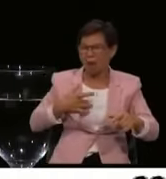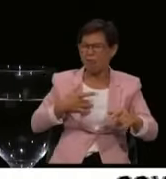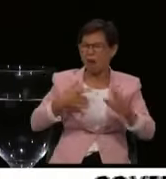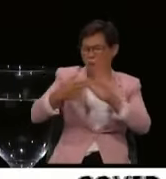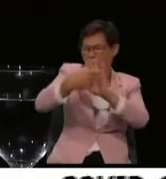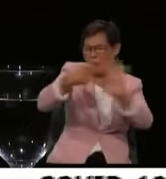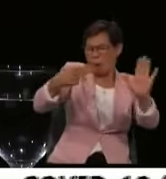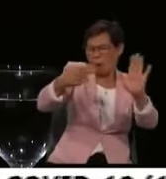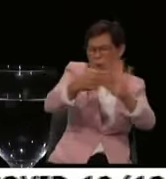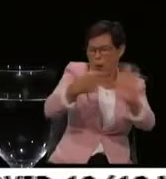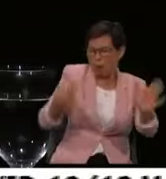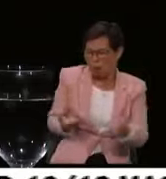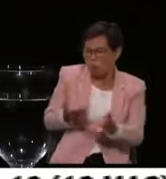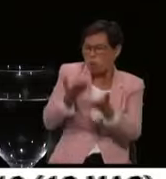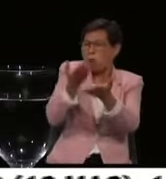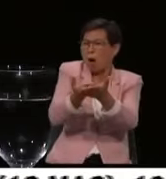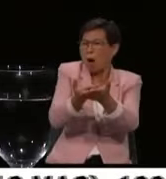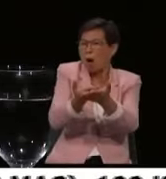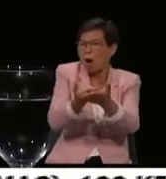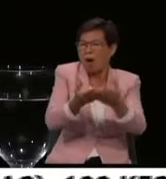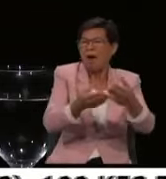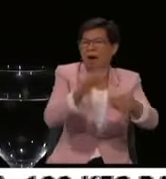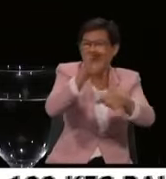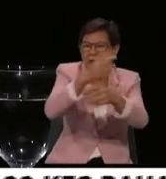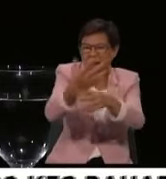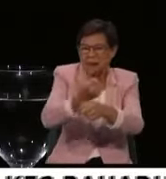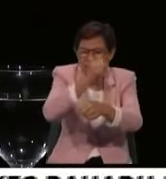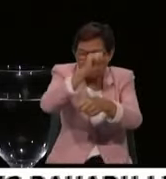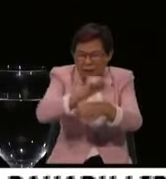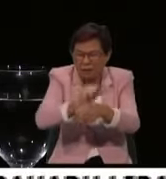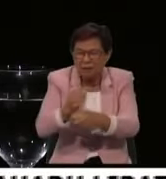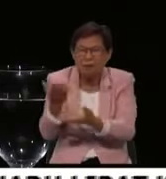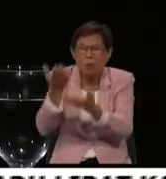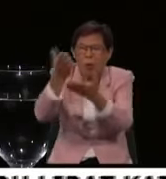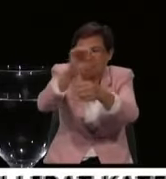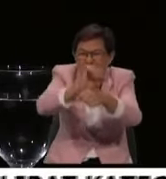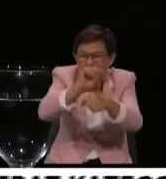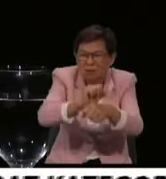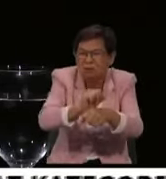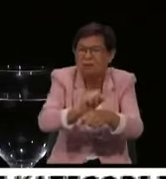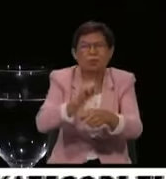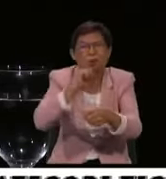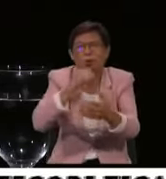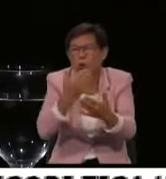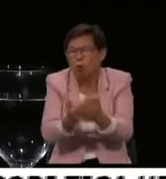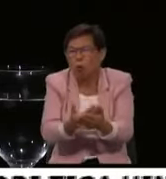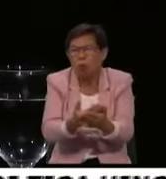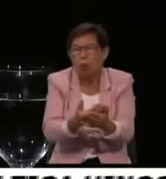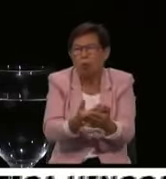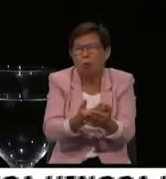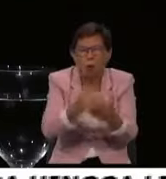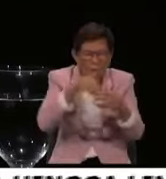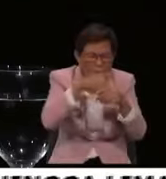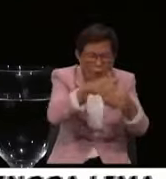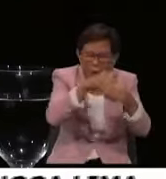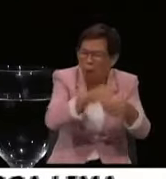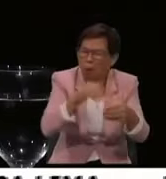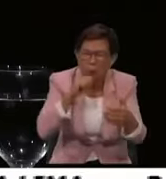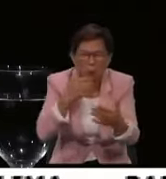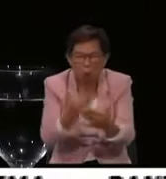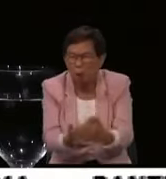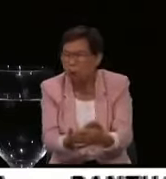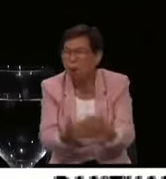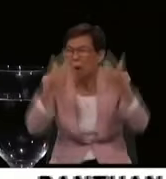bahawa penawaran di peringkat pasaran kerja itu tidak begitu memberangsangkan. Ganjarannya itu tidak begitu menarik.